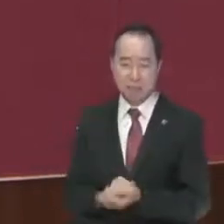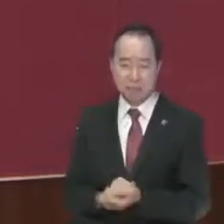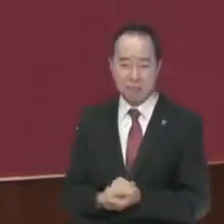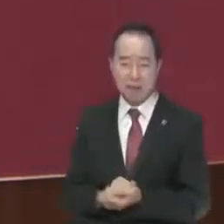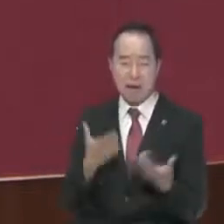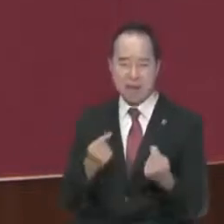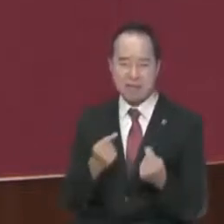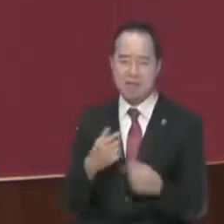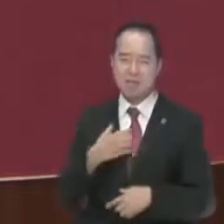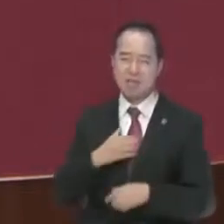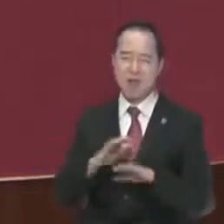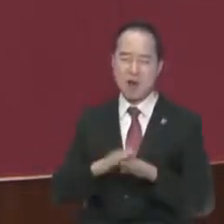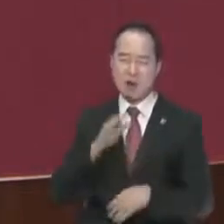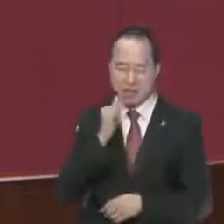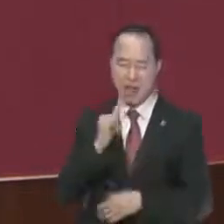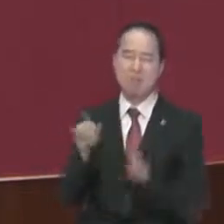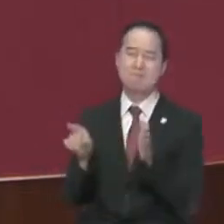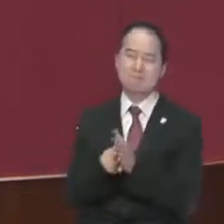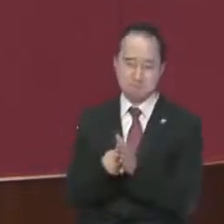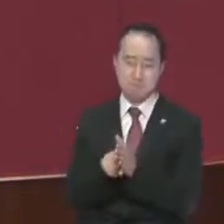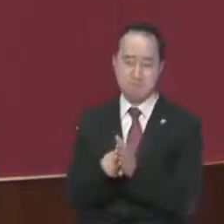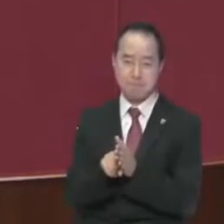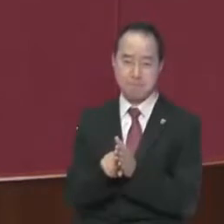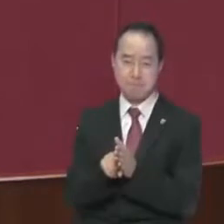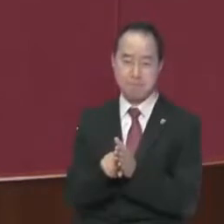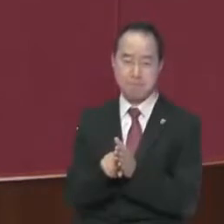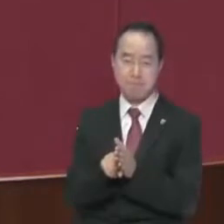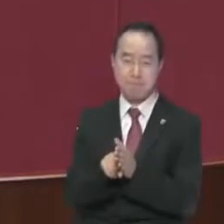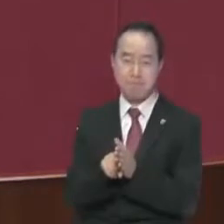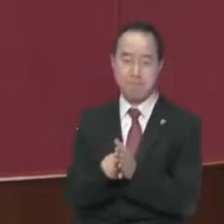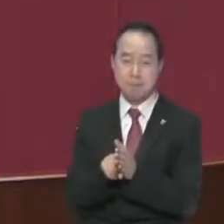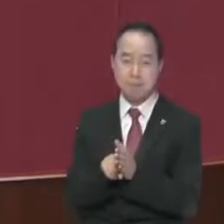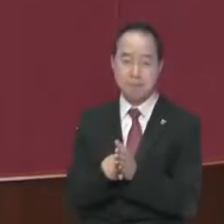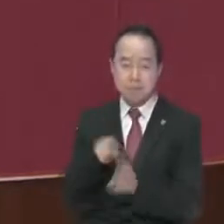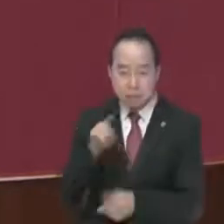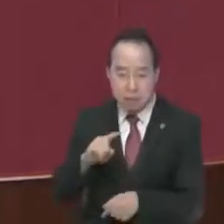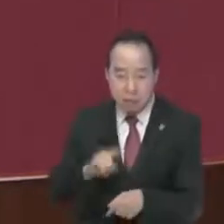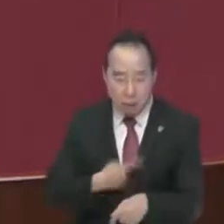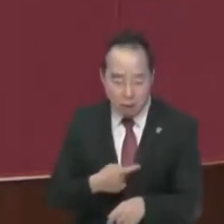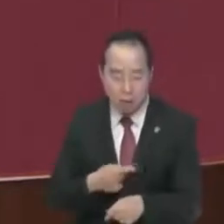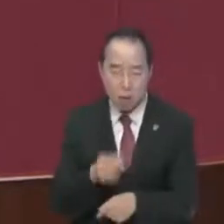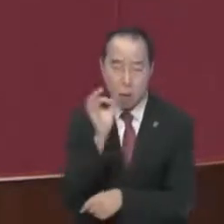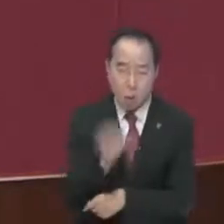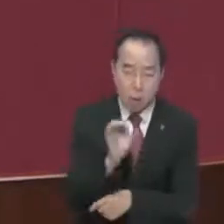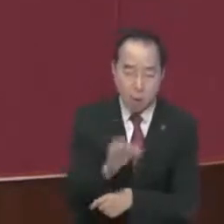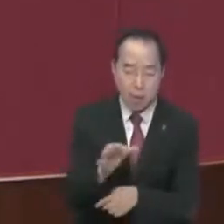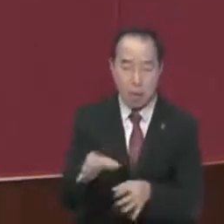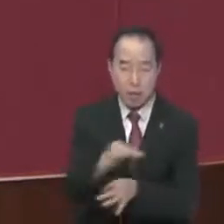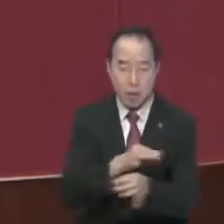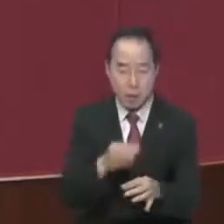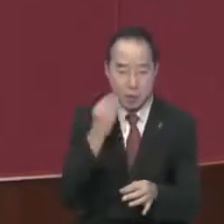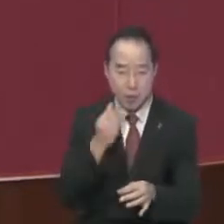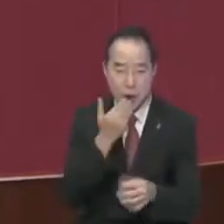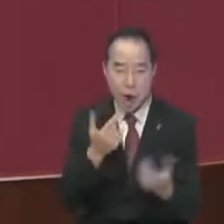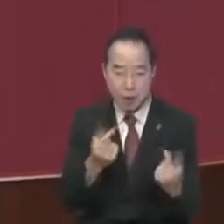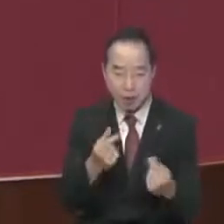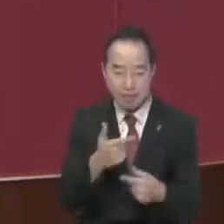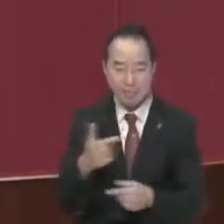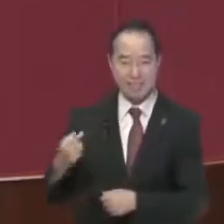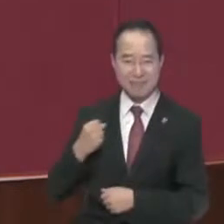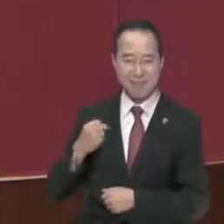위기를 극복할 수 있다는 믿음을 얻었습니다. 이것은 소비 증대 그리고 경기 회복 효과만큼 큰 경험이자 힘이